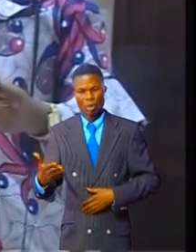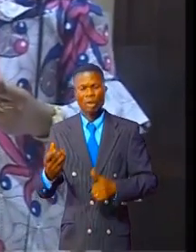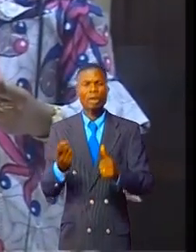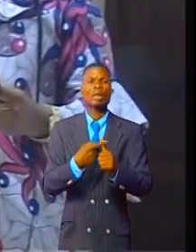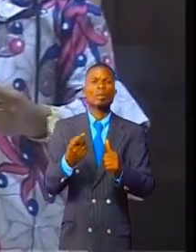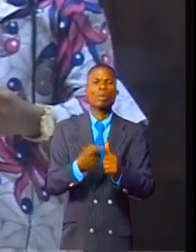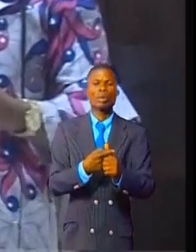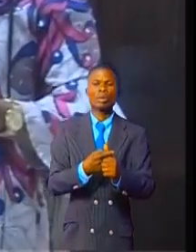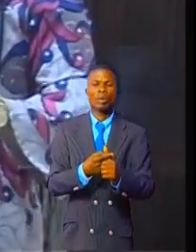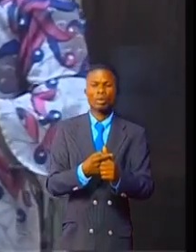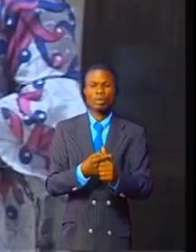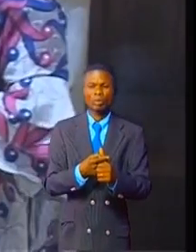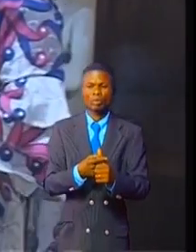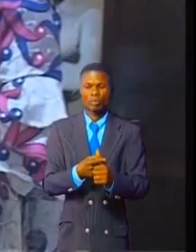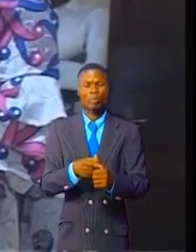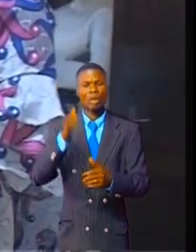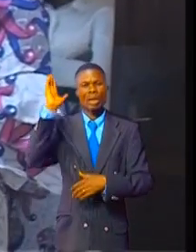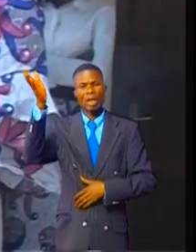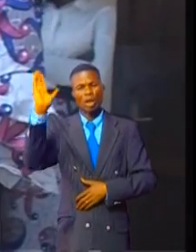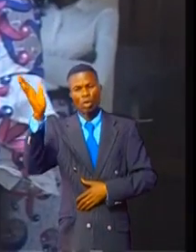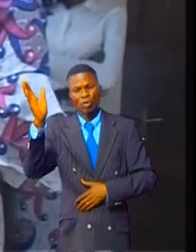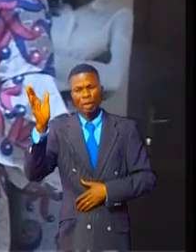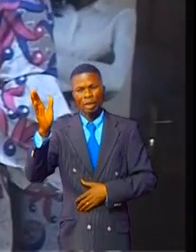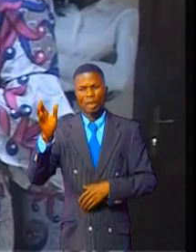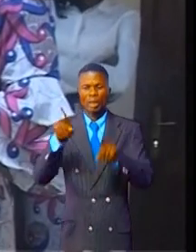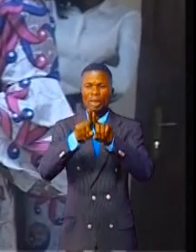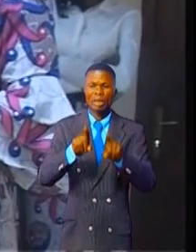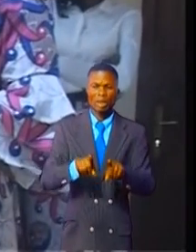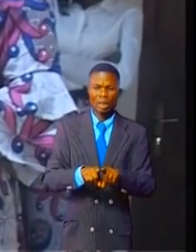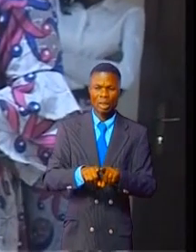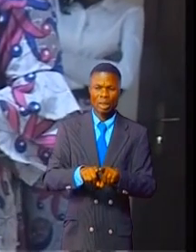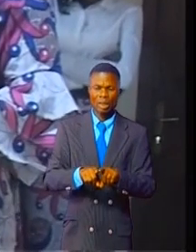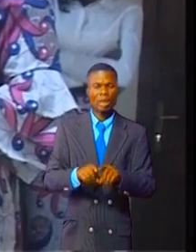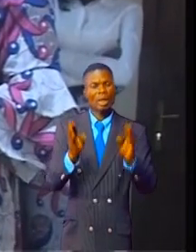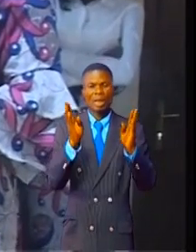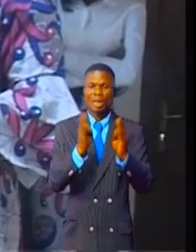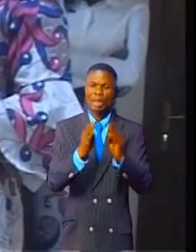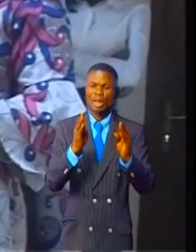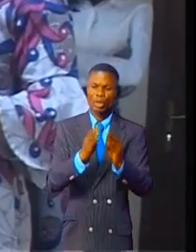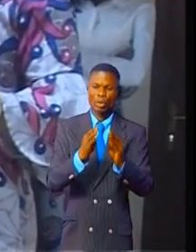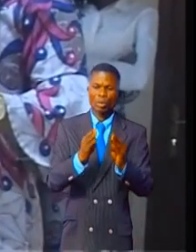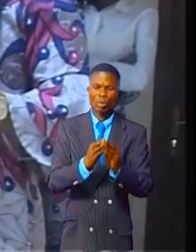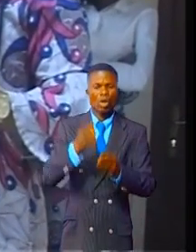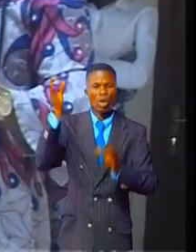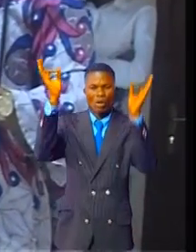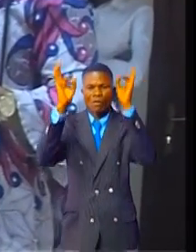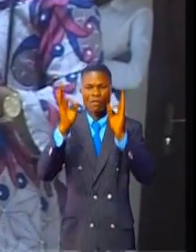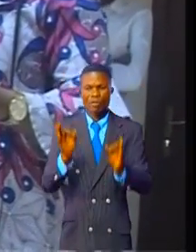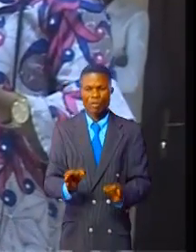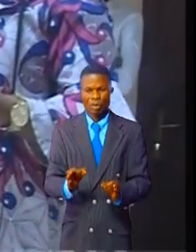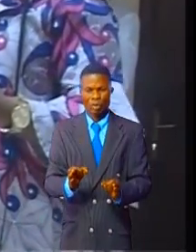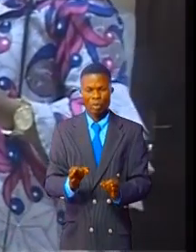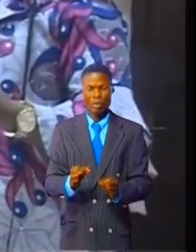les séminaires de conférences et ateliers formant au